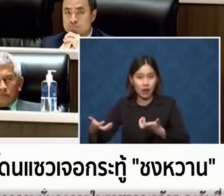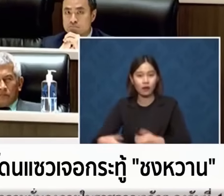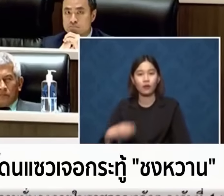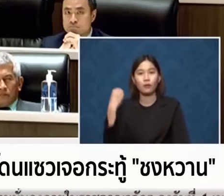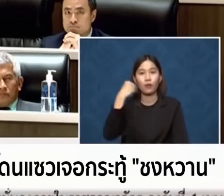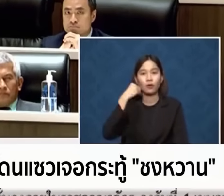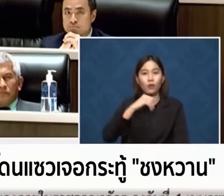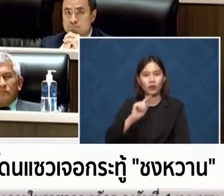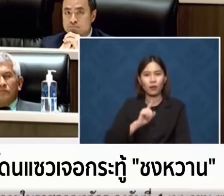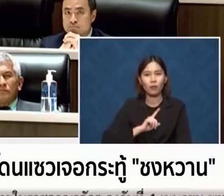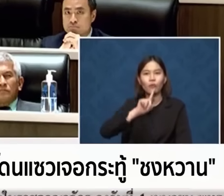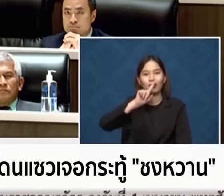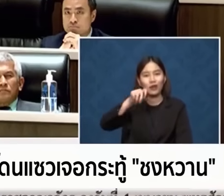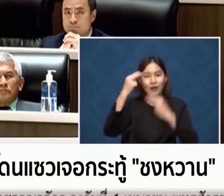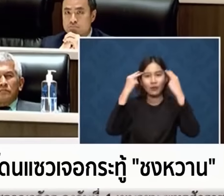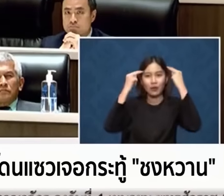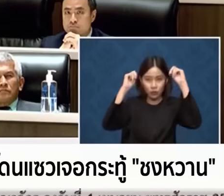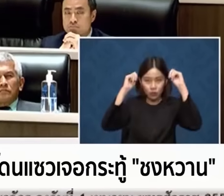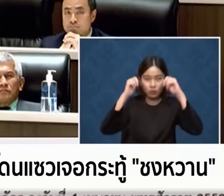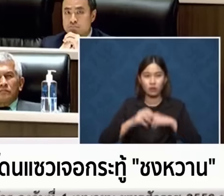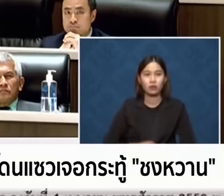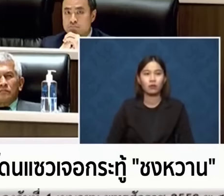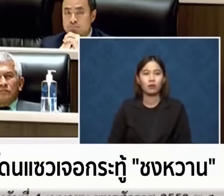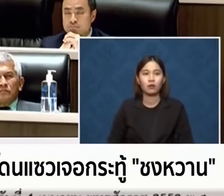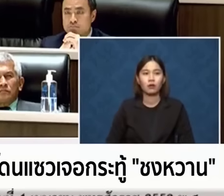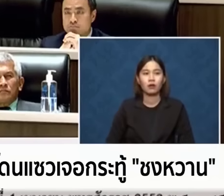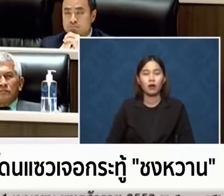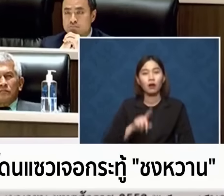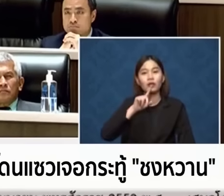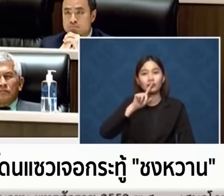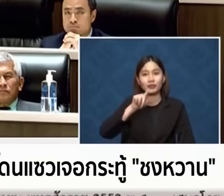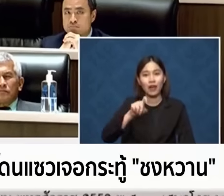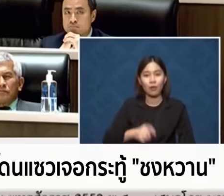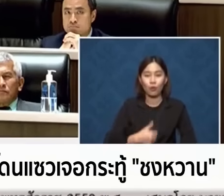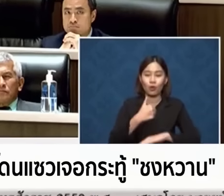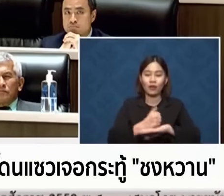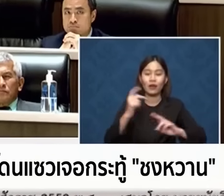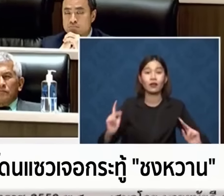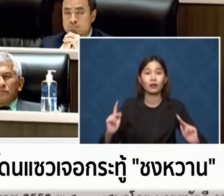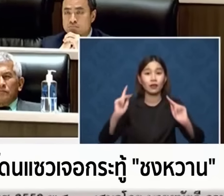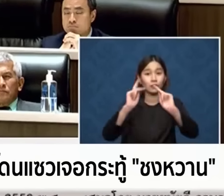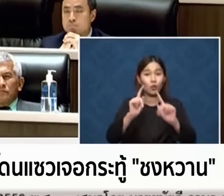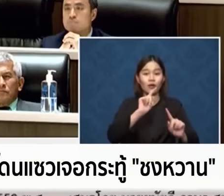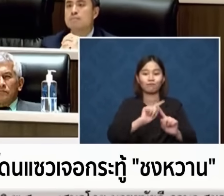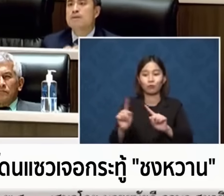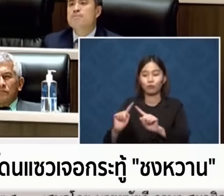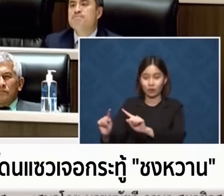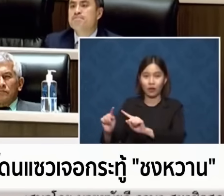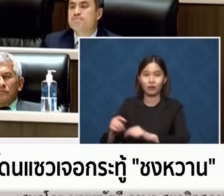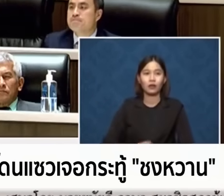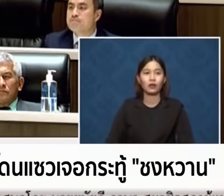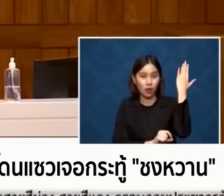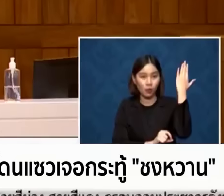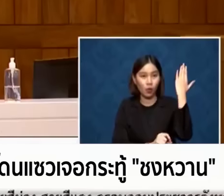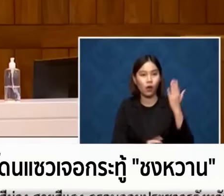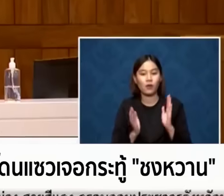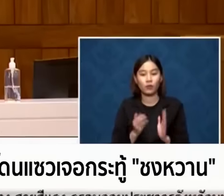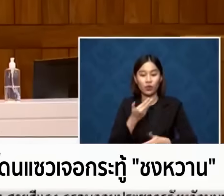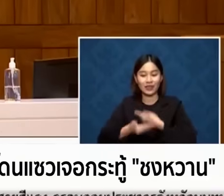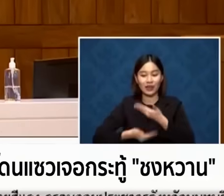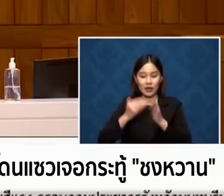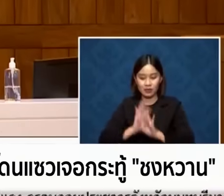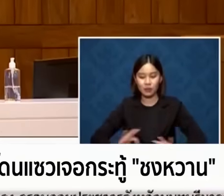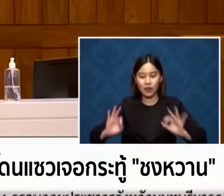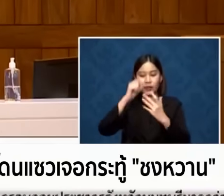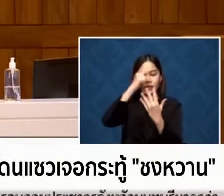ท่านไม่ใส่ถุงเท้านั่นแหละผิดปกติมากกว่านี่นะคะส่วนท่านนายกรัฐมนตรีพอคุณอัครเดชแซวมาแบบนี้ก็